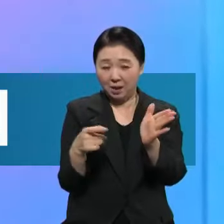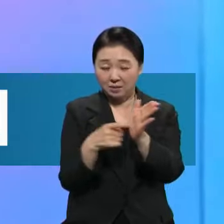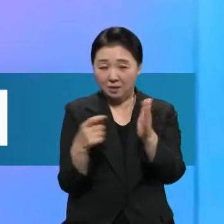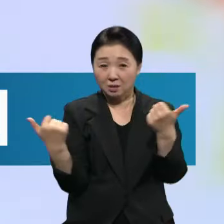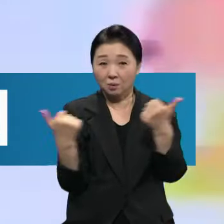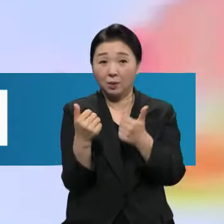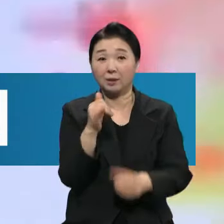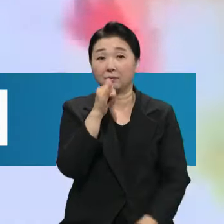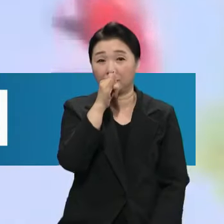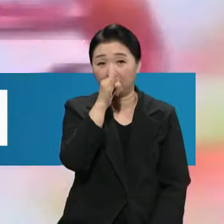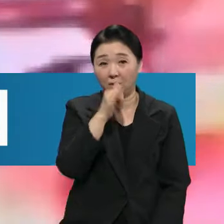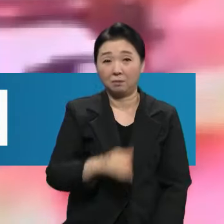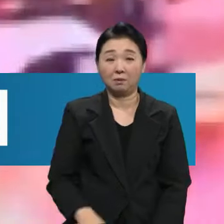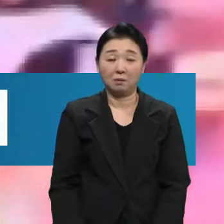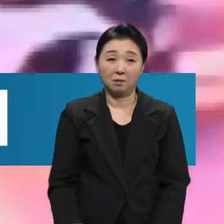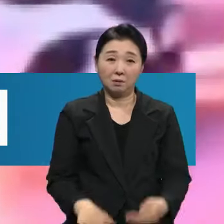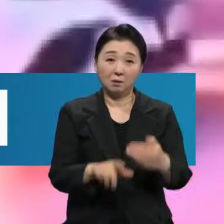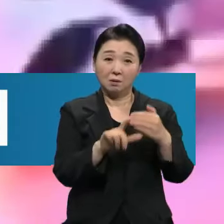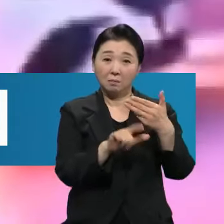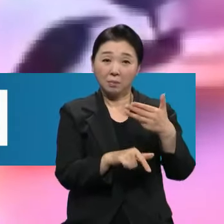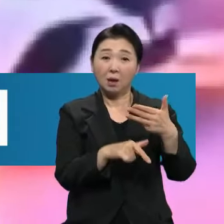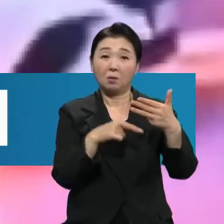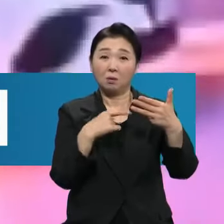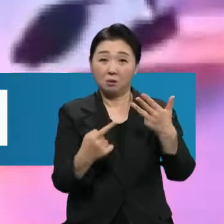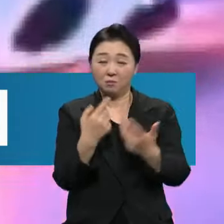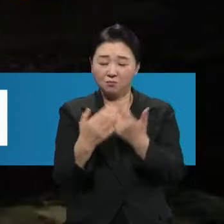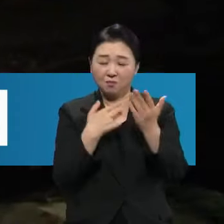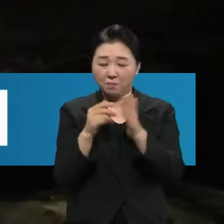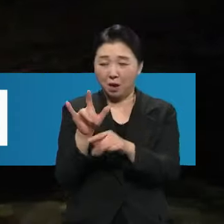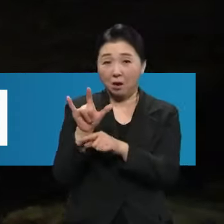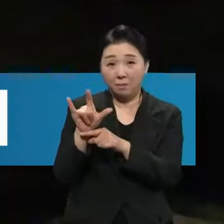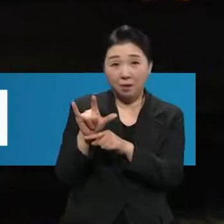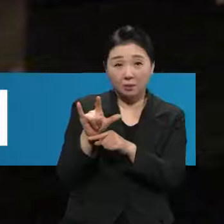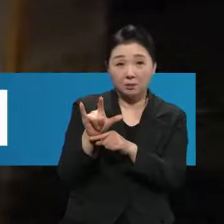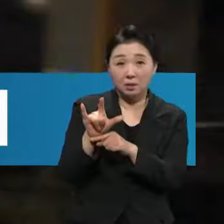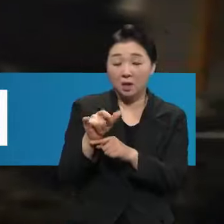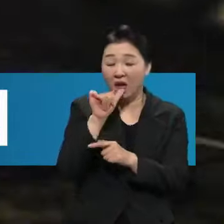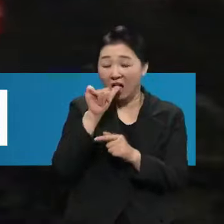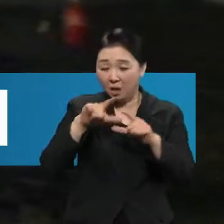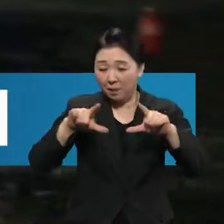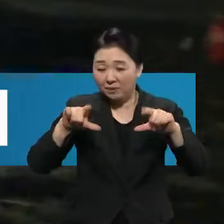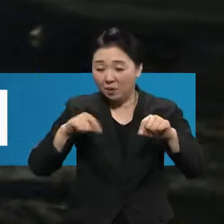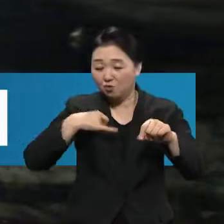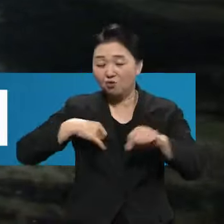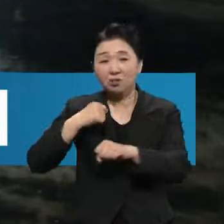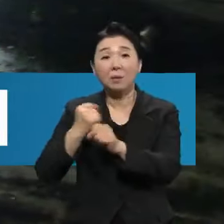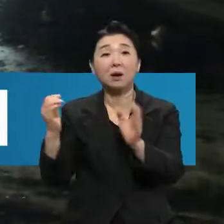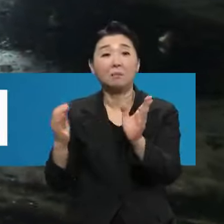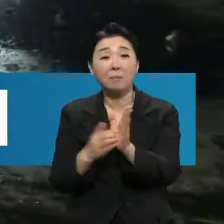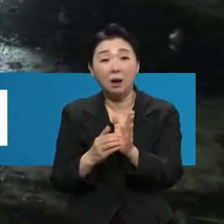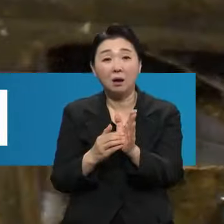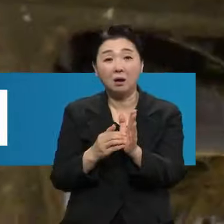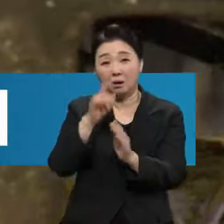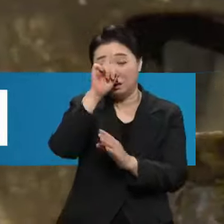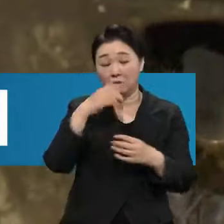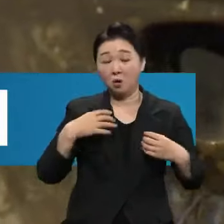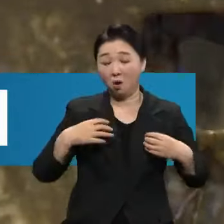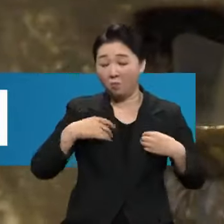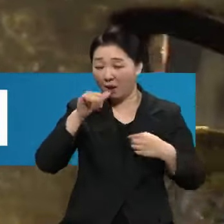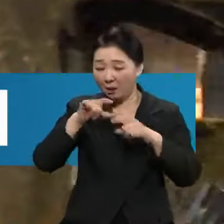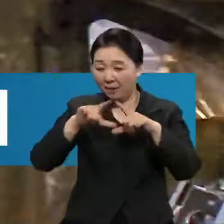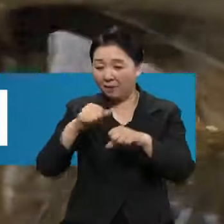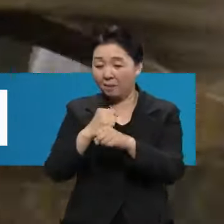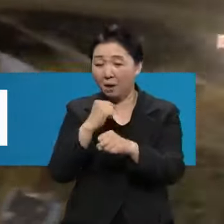지난 1일 불인한 벤츠 전기차에 탑재된 배터리가 중국산 배터리로 드러났는데 정부가 배터리 제조사 공개를